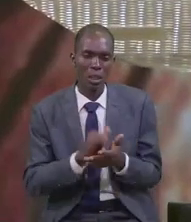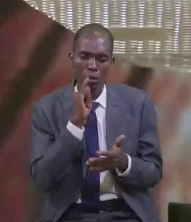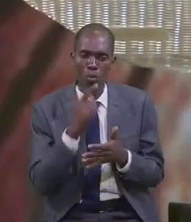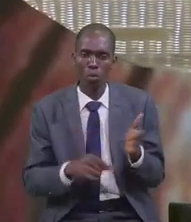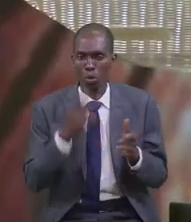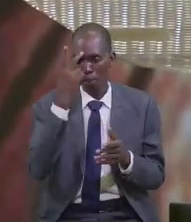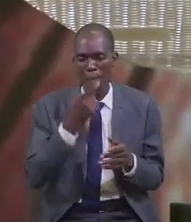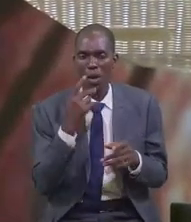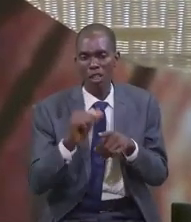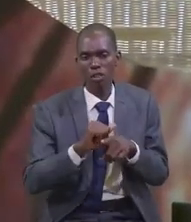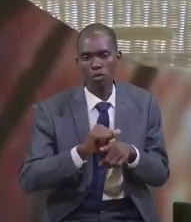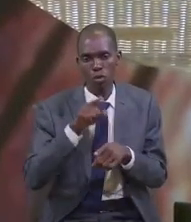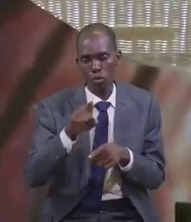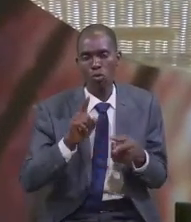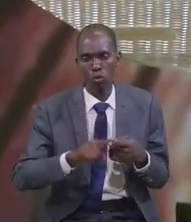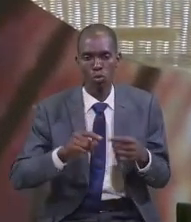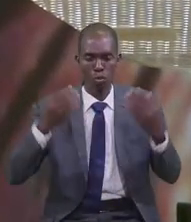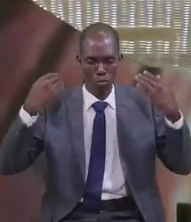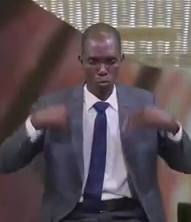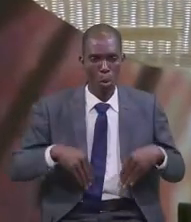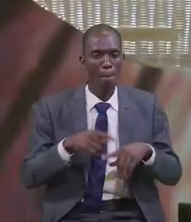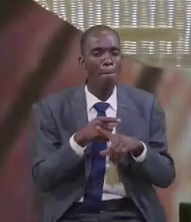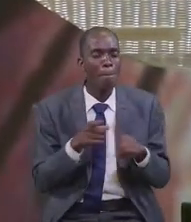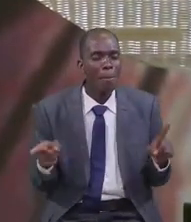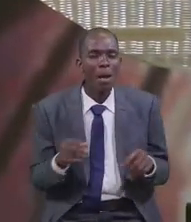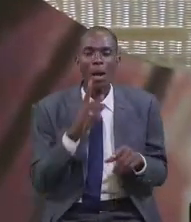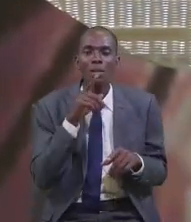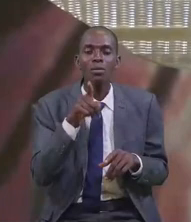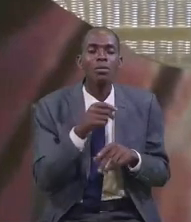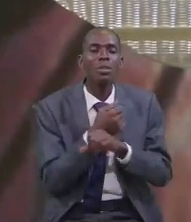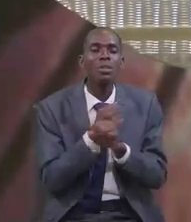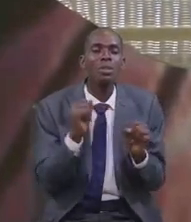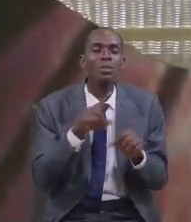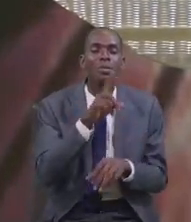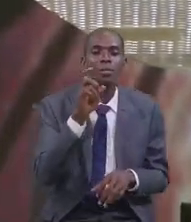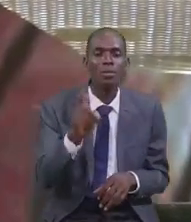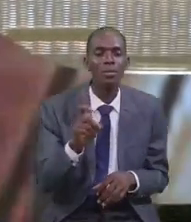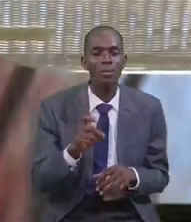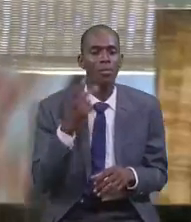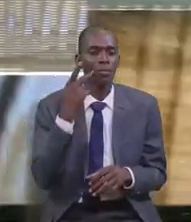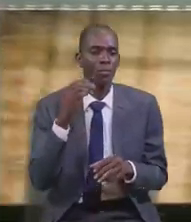Nazirien naturel sera charnel, sera mondain.